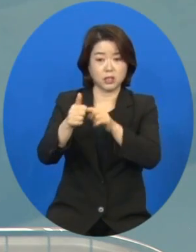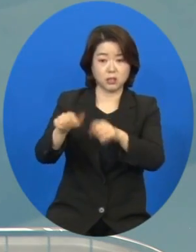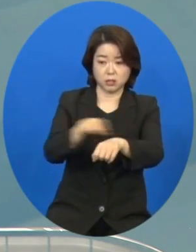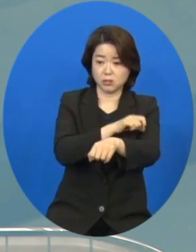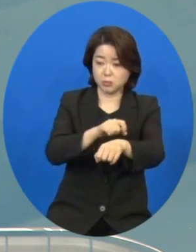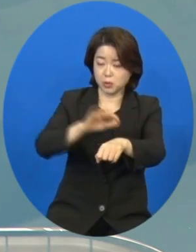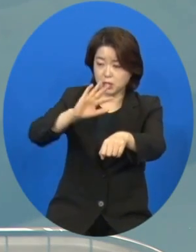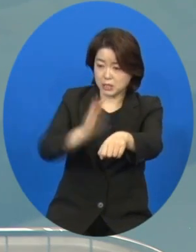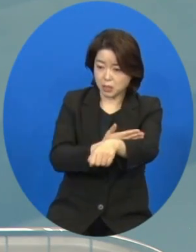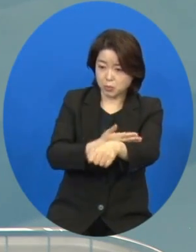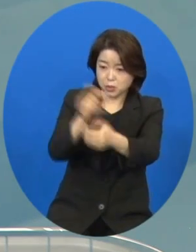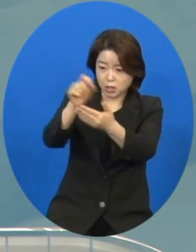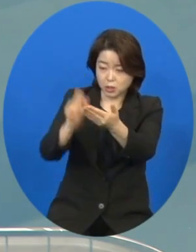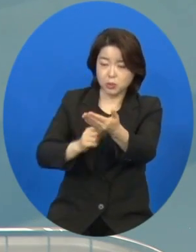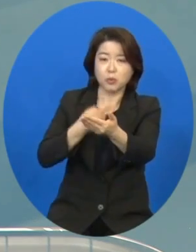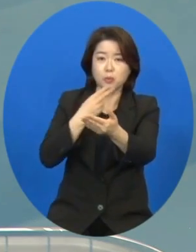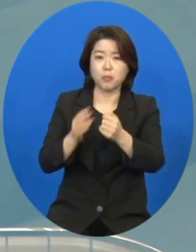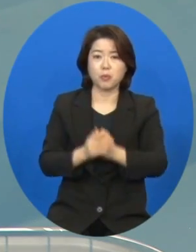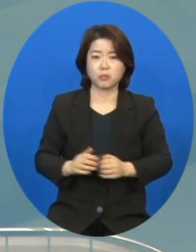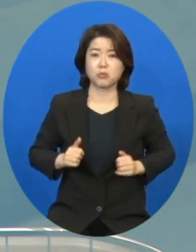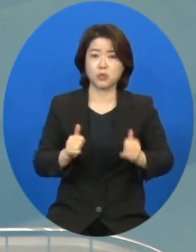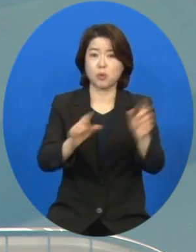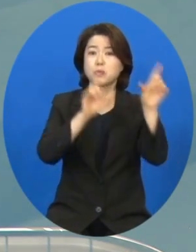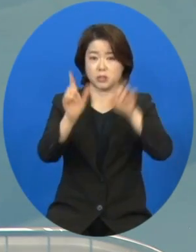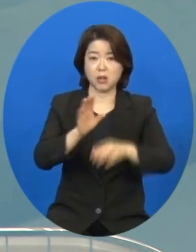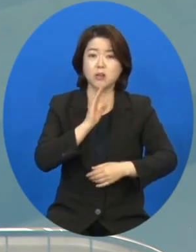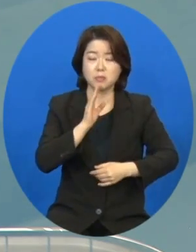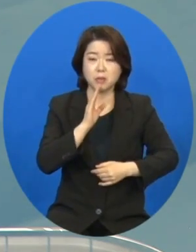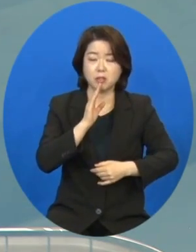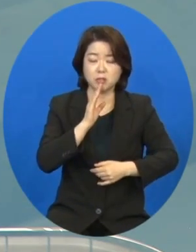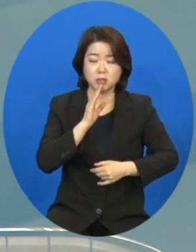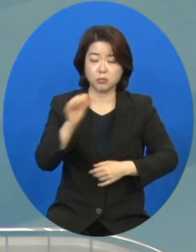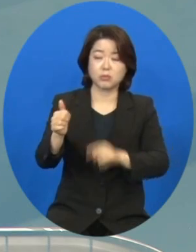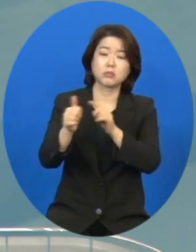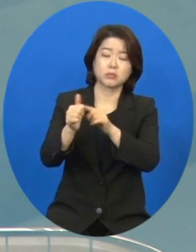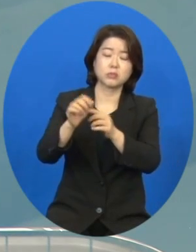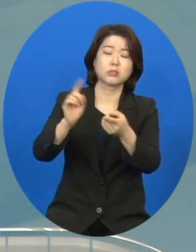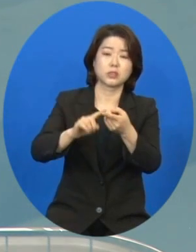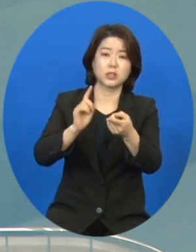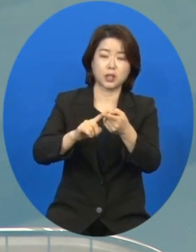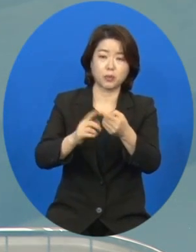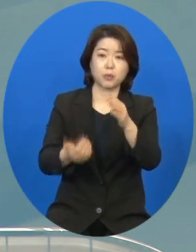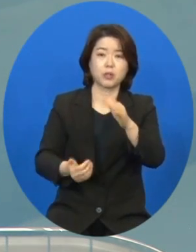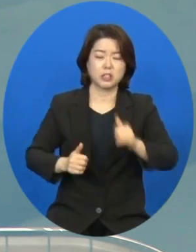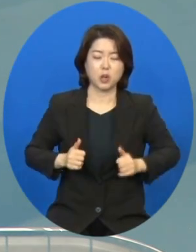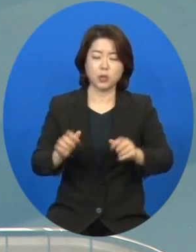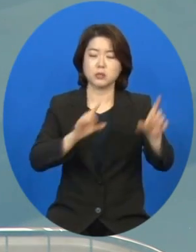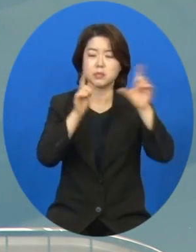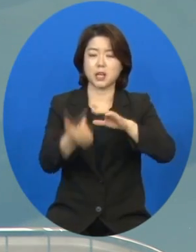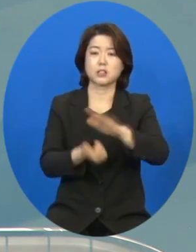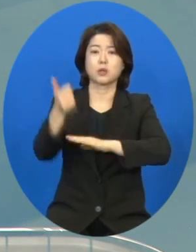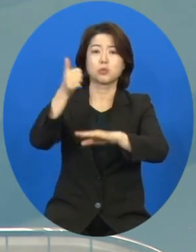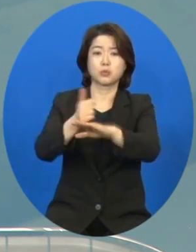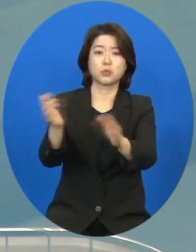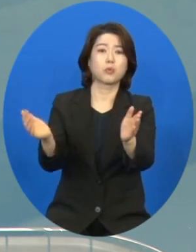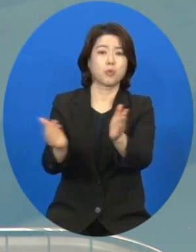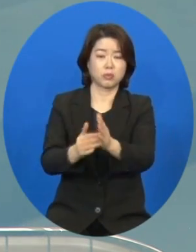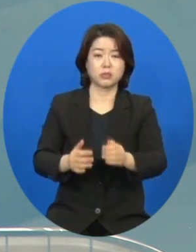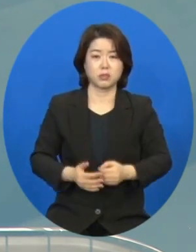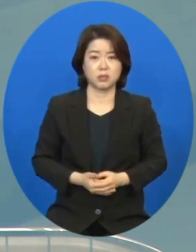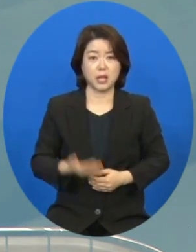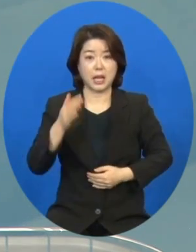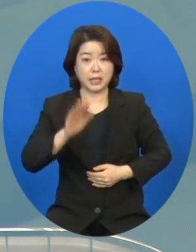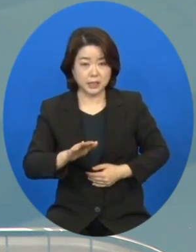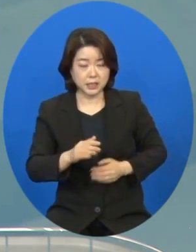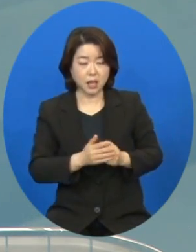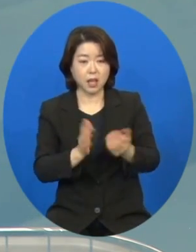없어요. 열심히 산 거죠. 나름대로 성공했고요. 그런데 예수님을 십자가에